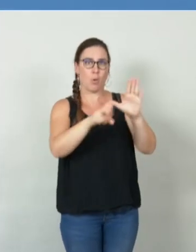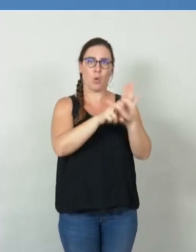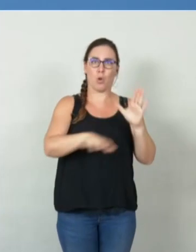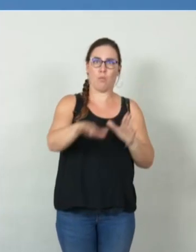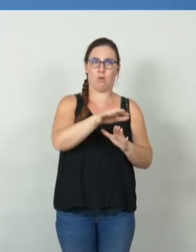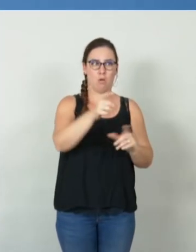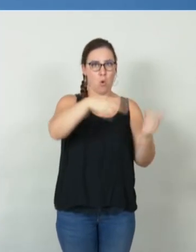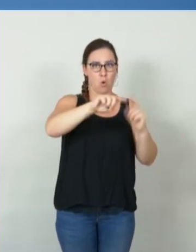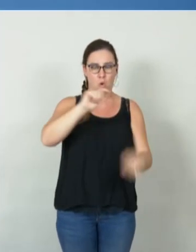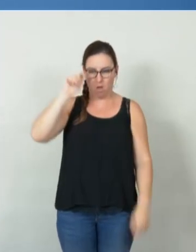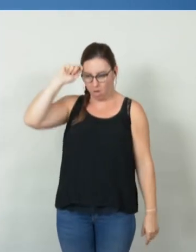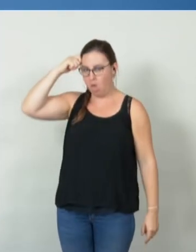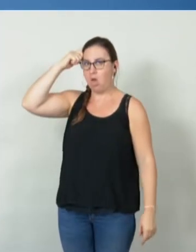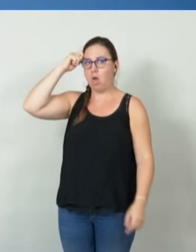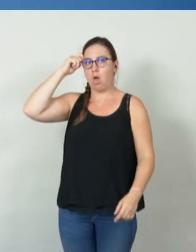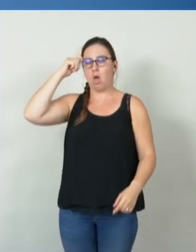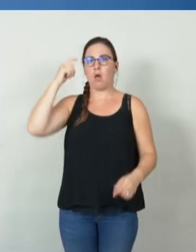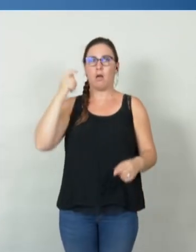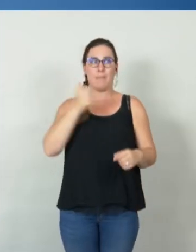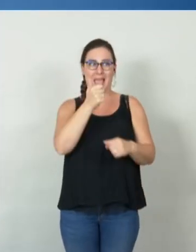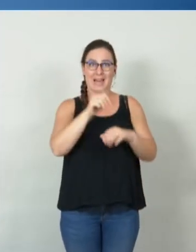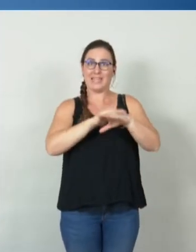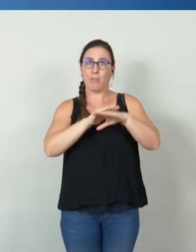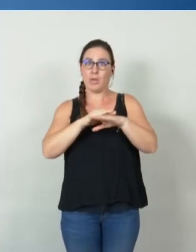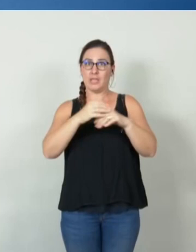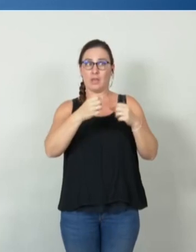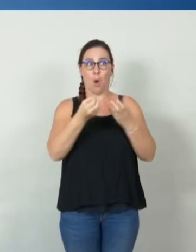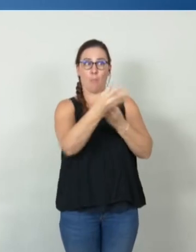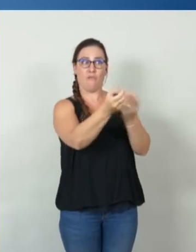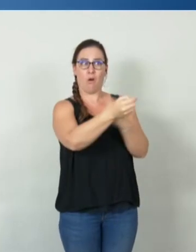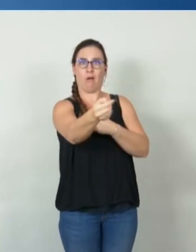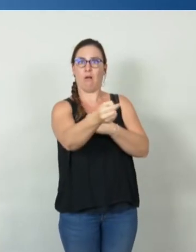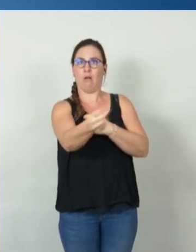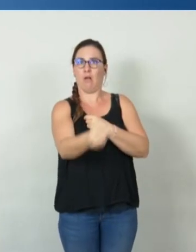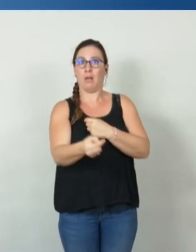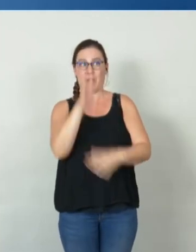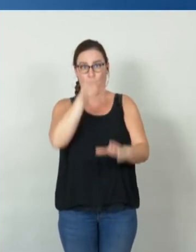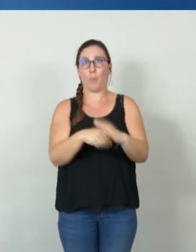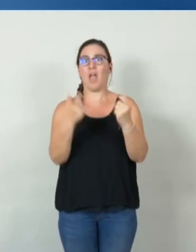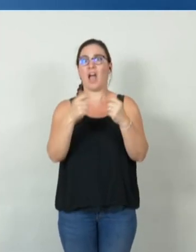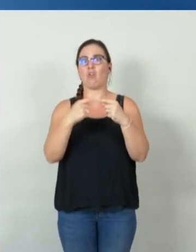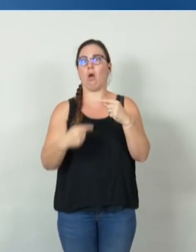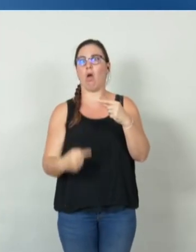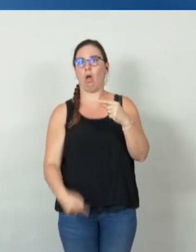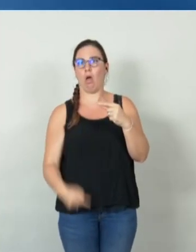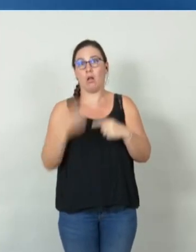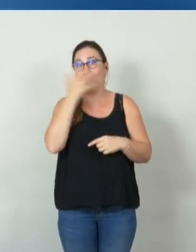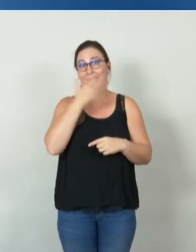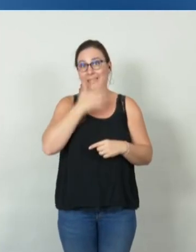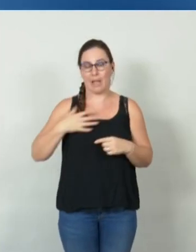que cette politique qui leur nuit a aussi des conséquences financières tout à fait tout à fait